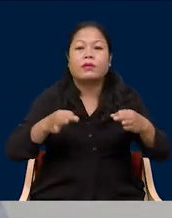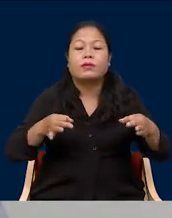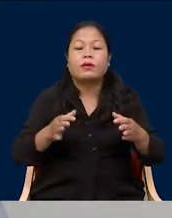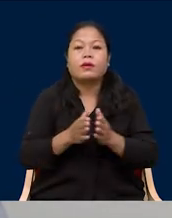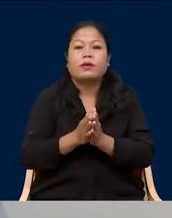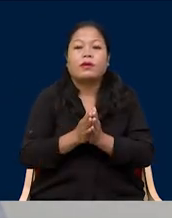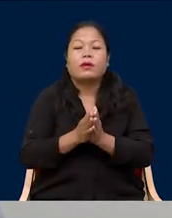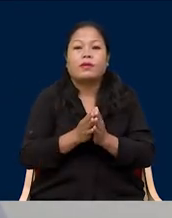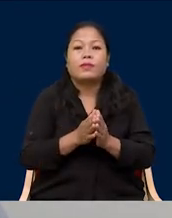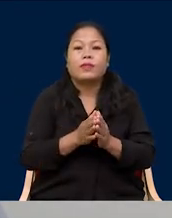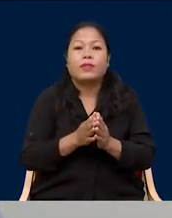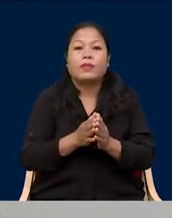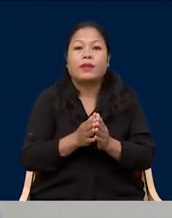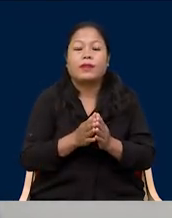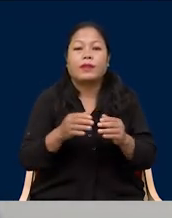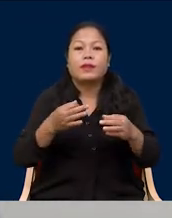चाहिँ